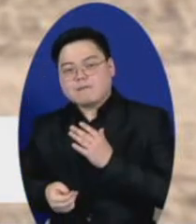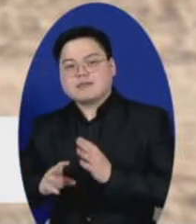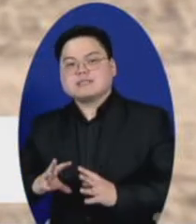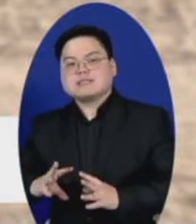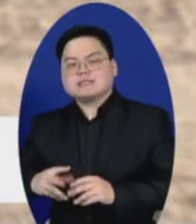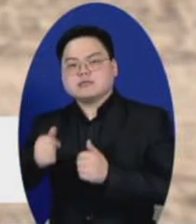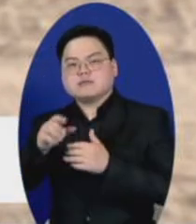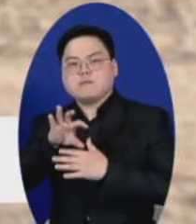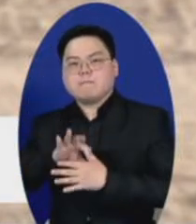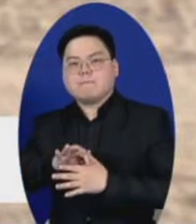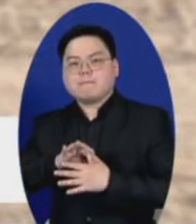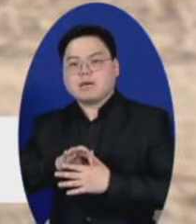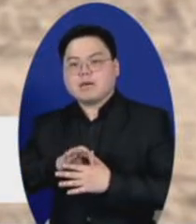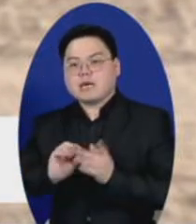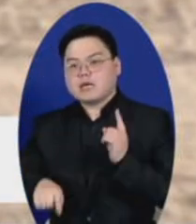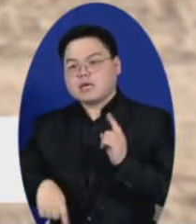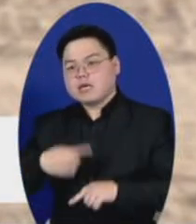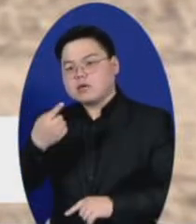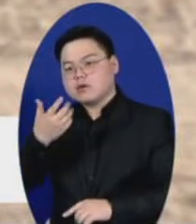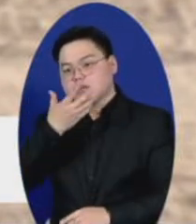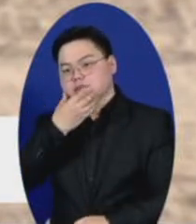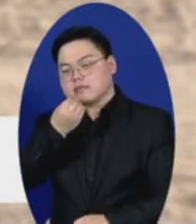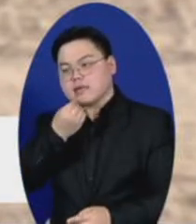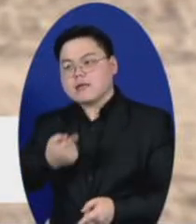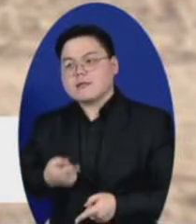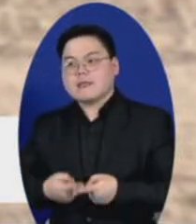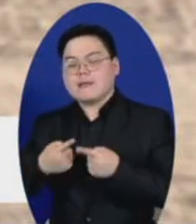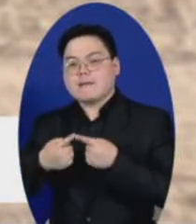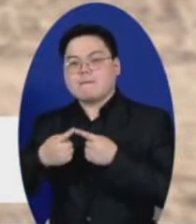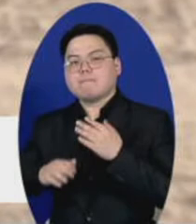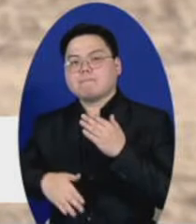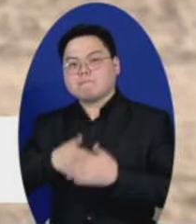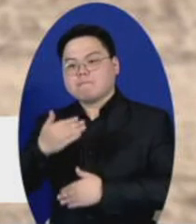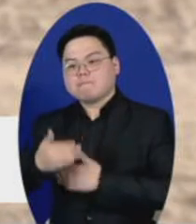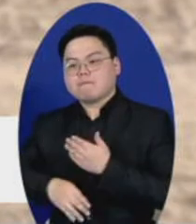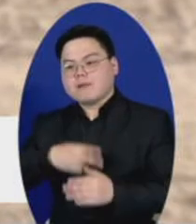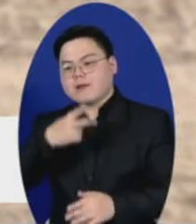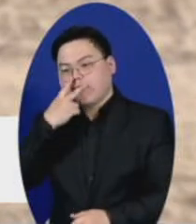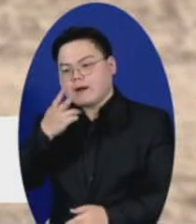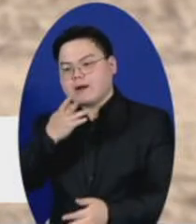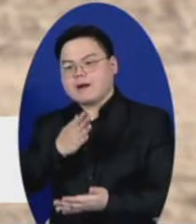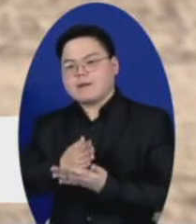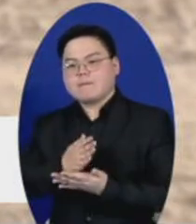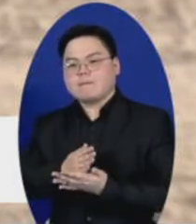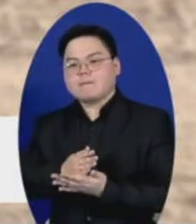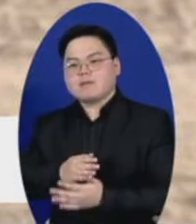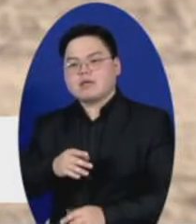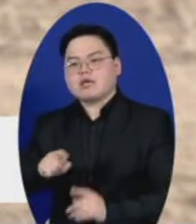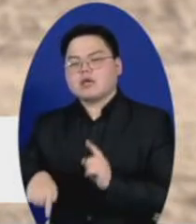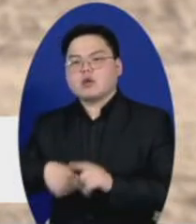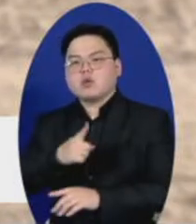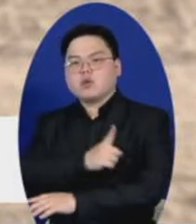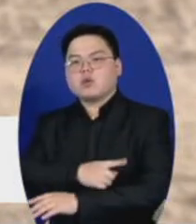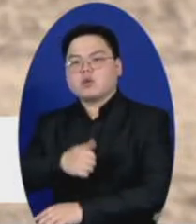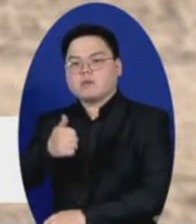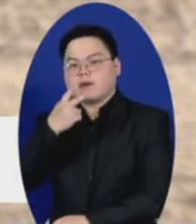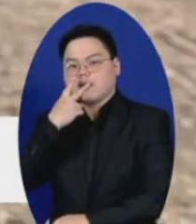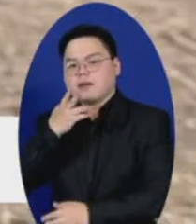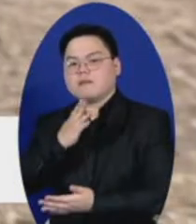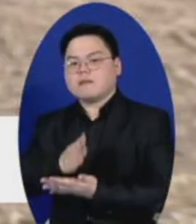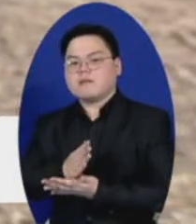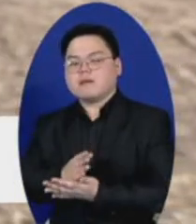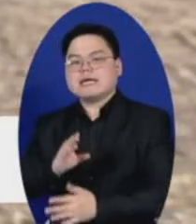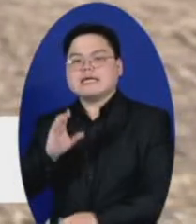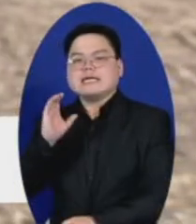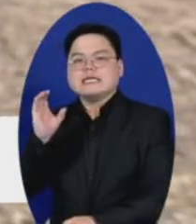сайжраад махны гарц тэр нэмэгдээд явах талаас харагдаж нэлээ давуу талтай хаал болгосон юм харагдаад байна.